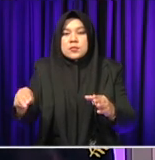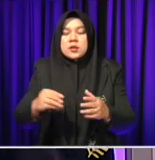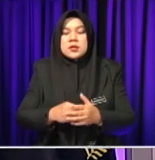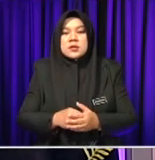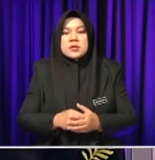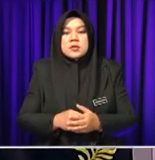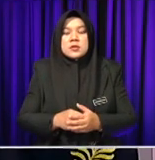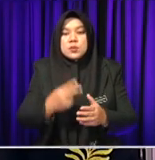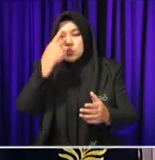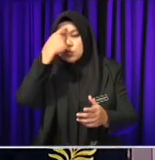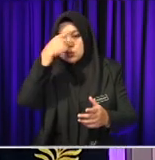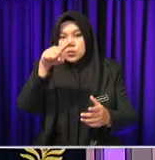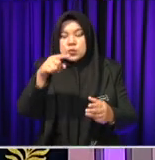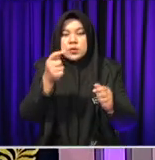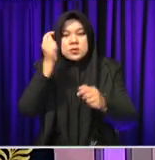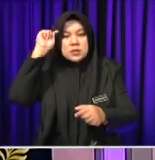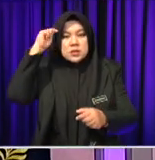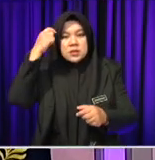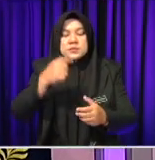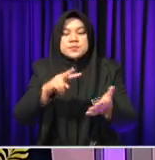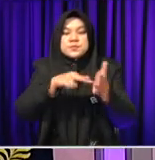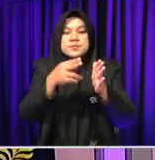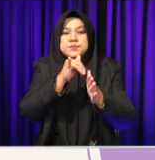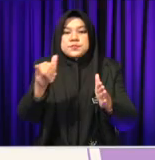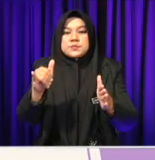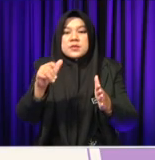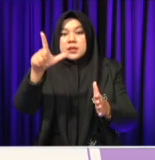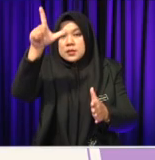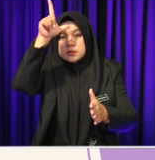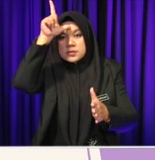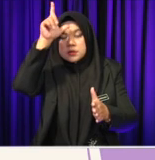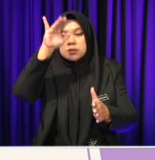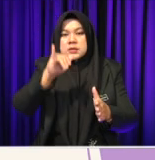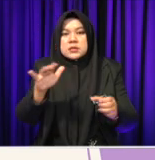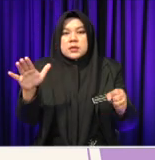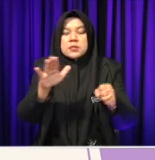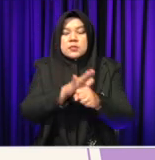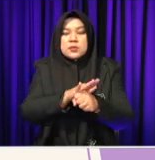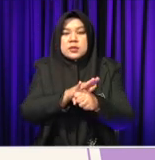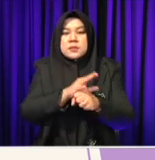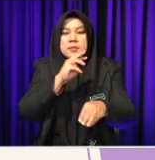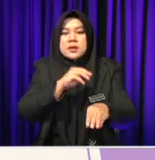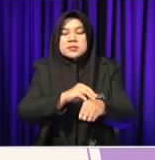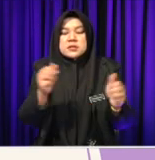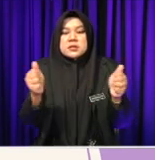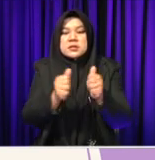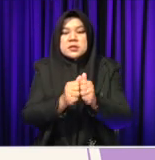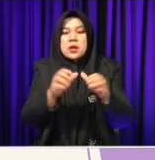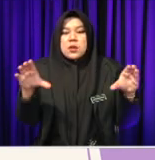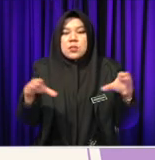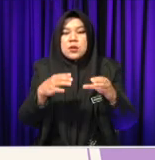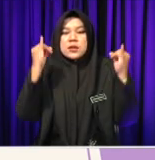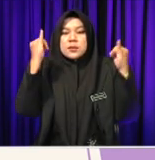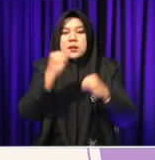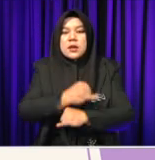Ustazah di rumah untuk meneka okey maksud adalah pemuda yang memenuhi masa dengan melakukan ibadah kepada